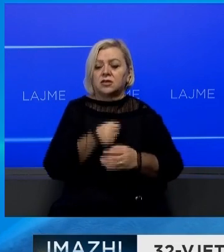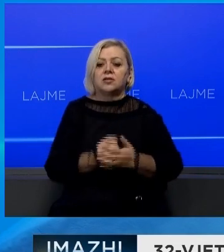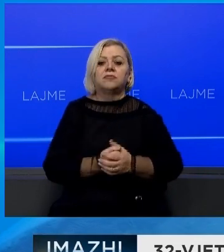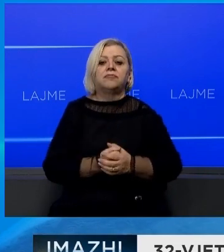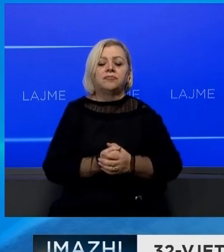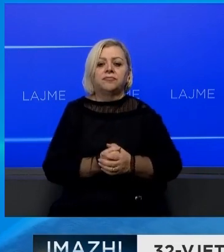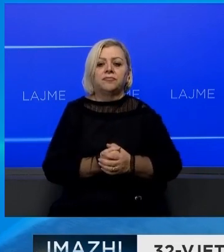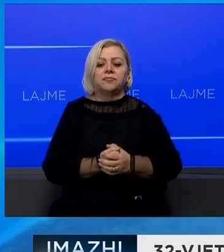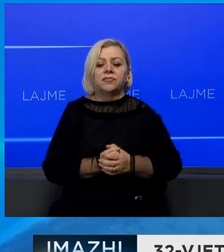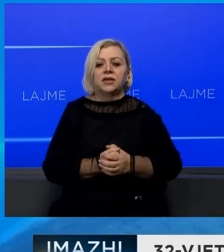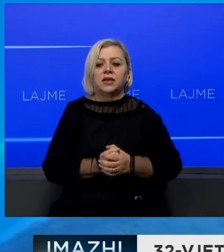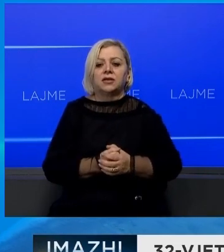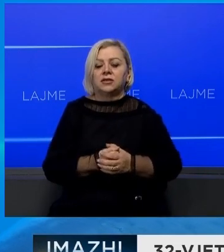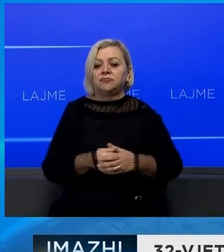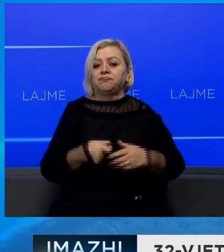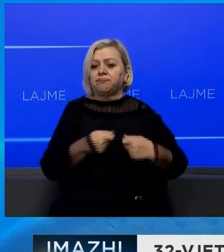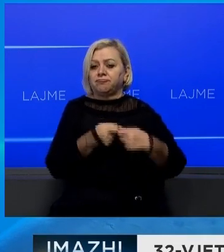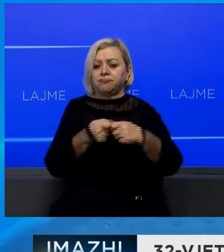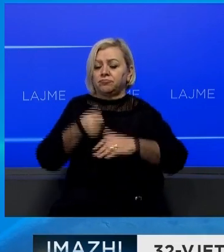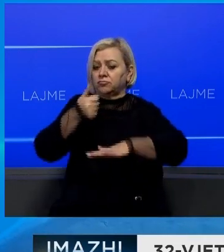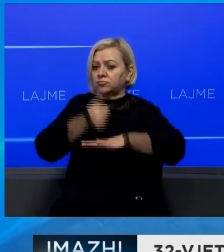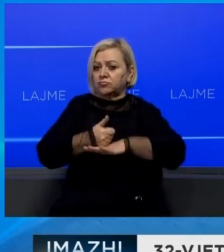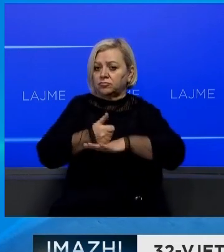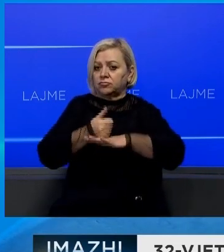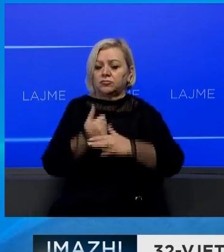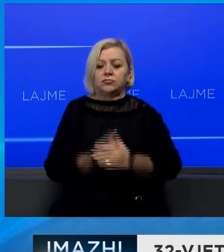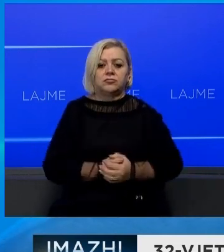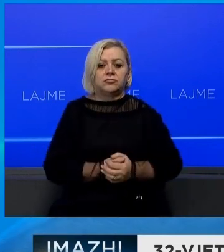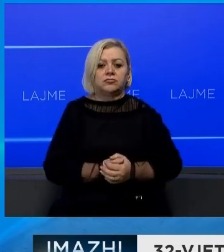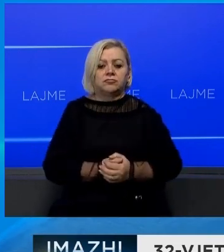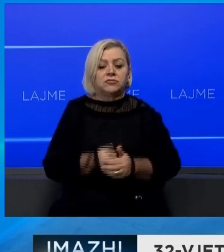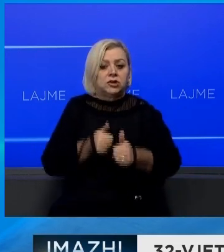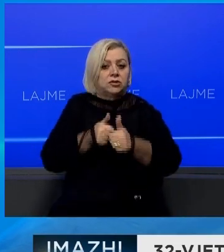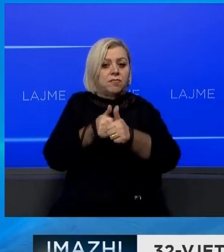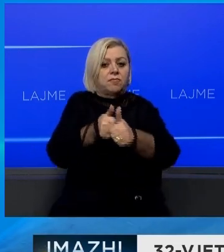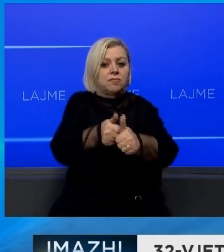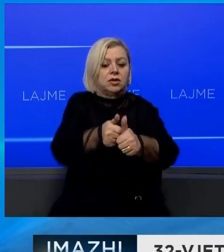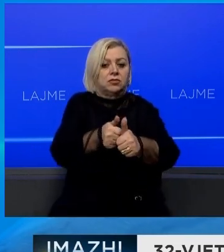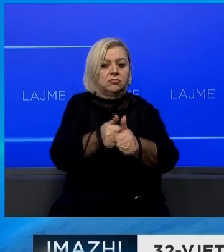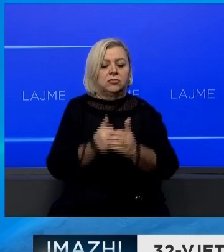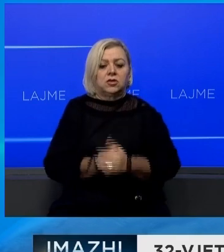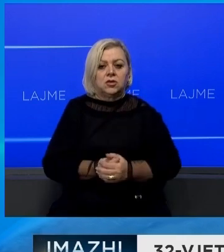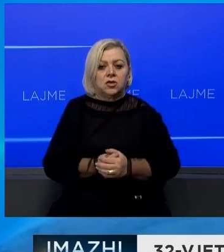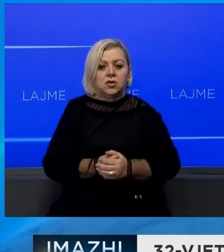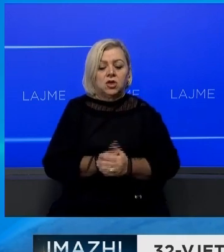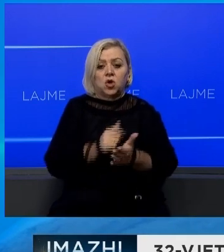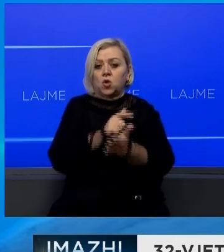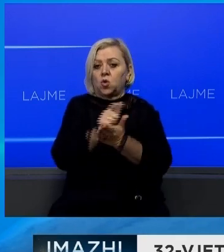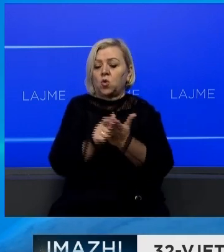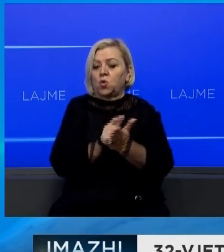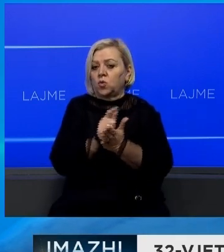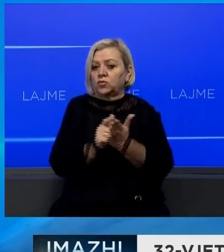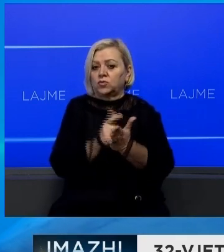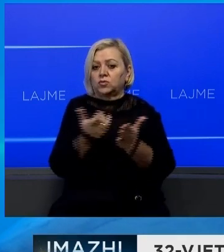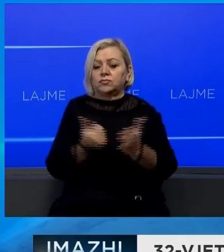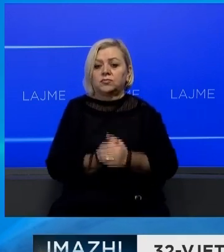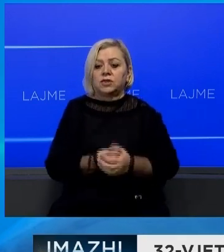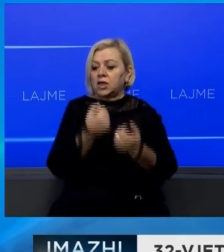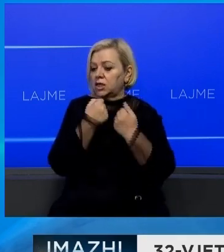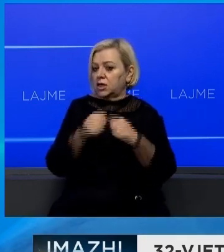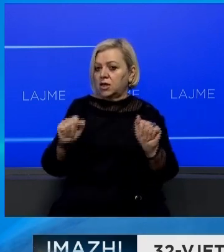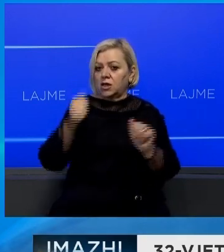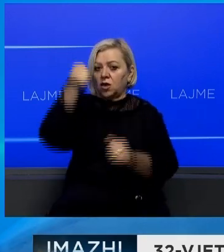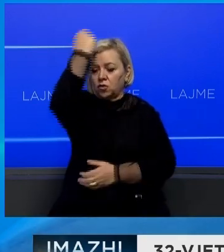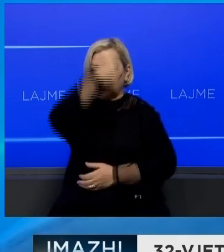të lëvizjes tonë nasionale, i kam prirë një procesit të madhë që është kërërgëzuar fillimisht me lirinë e